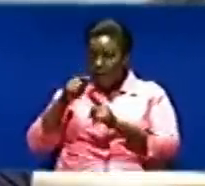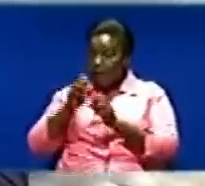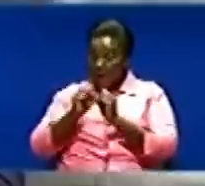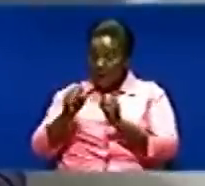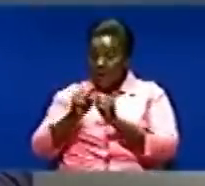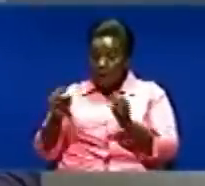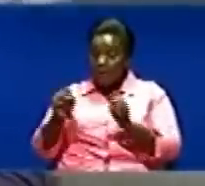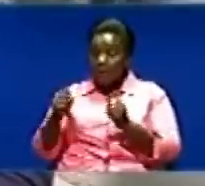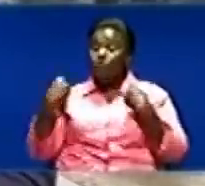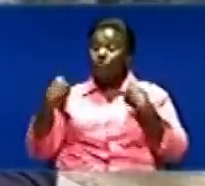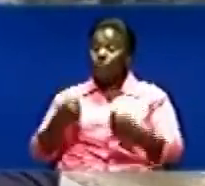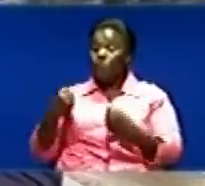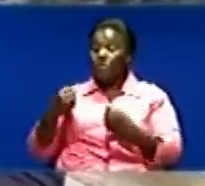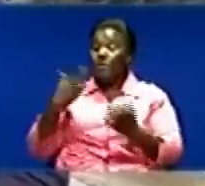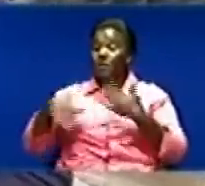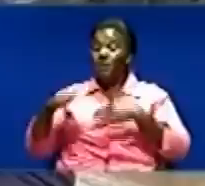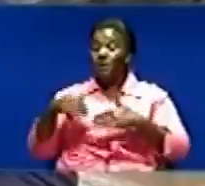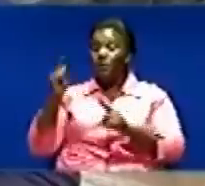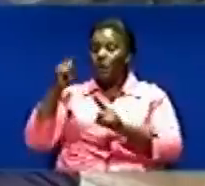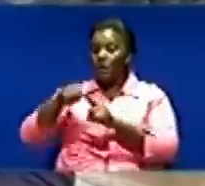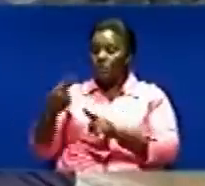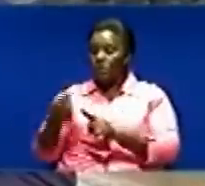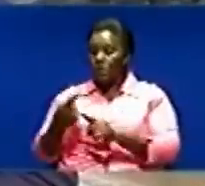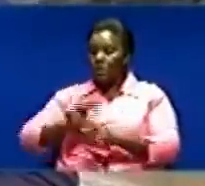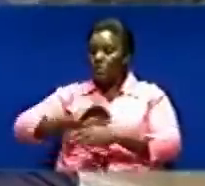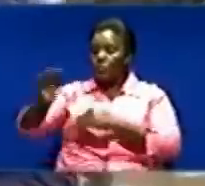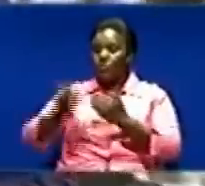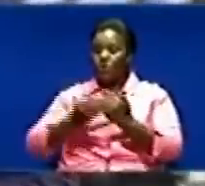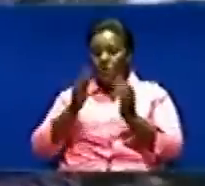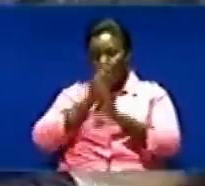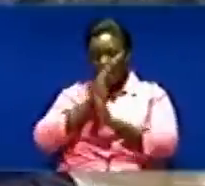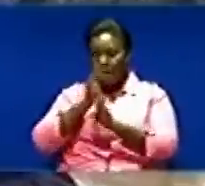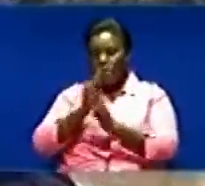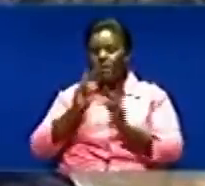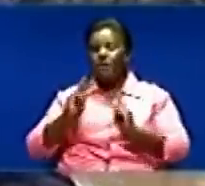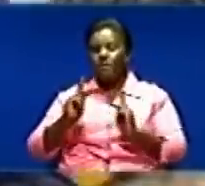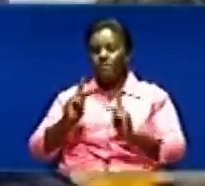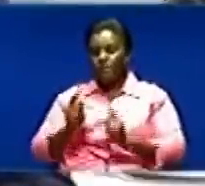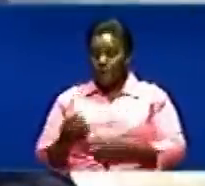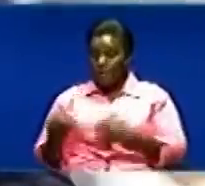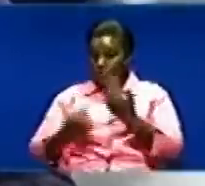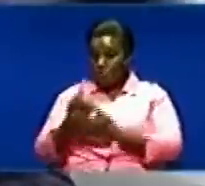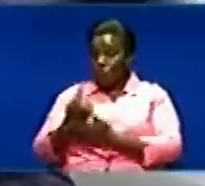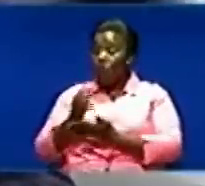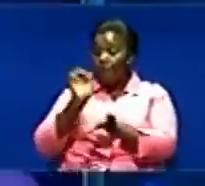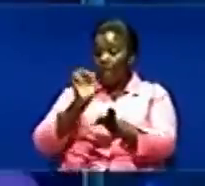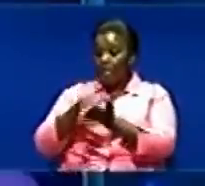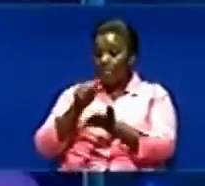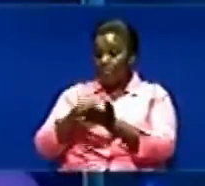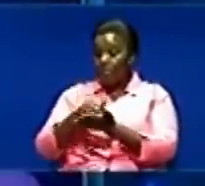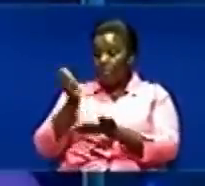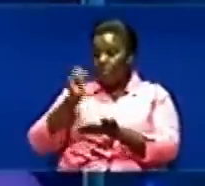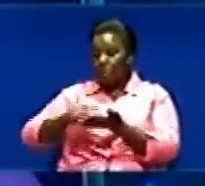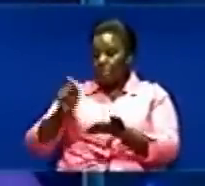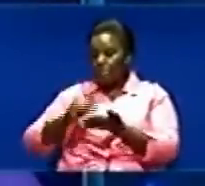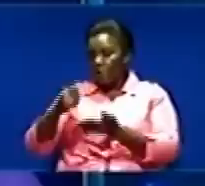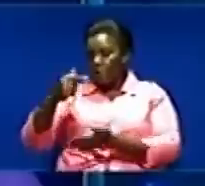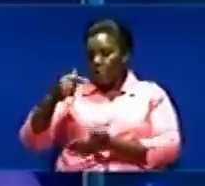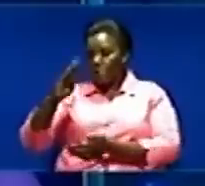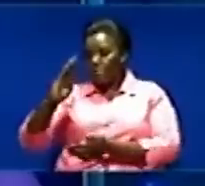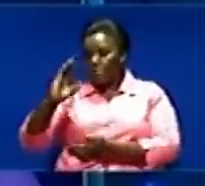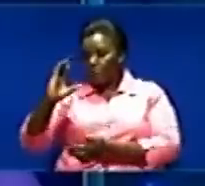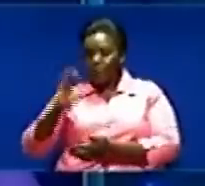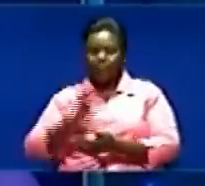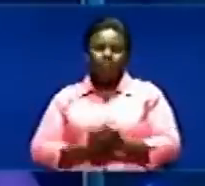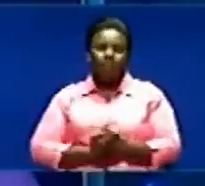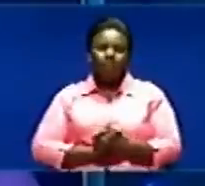hali ya kawaida katika eneo la Jangwani. Kutoka hapa mimi ni Amini Mgeni wa TBC. Naam,